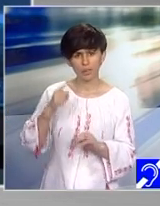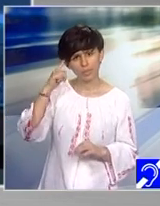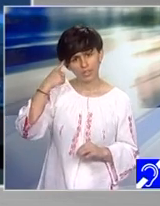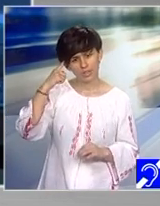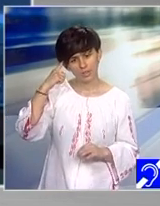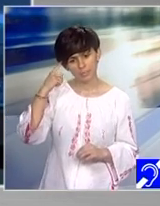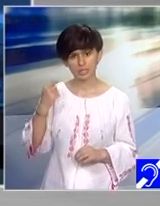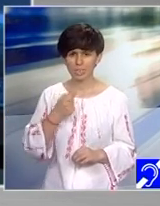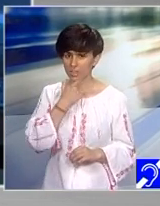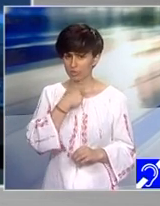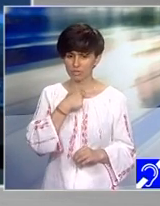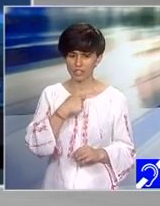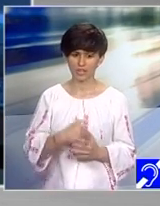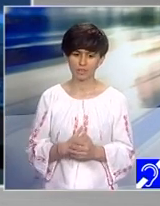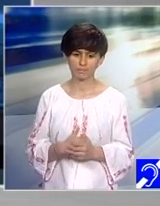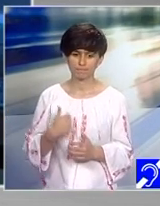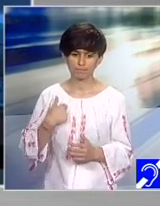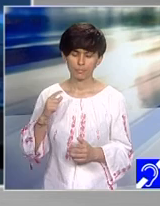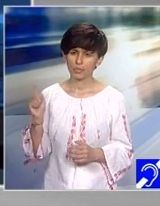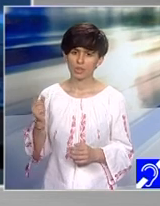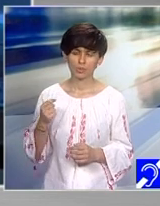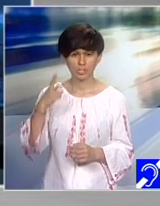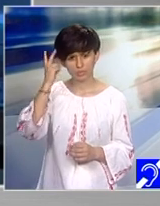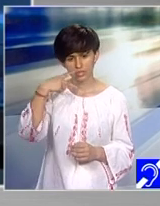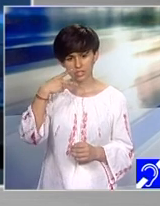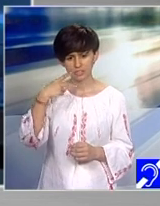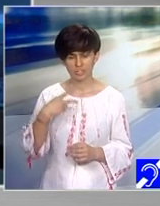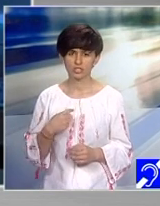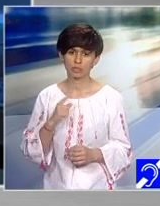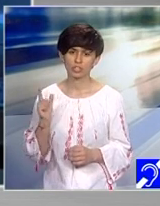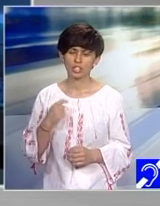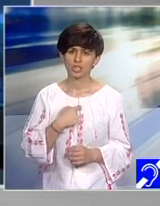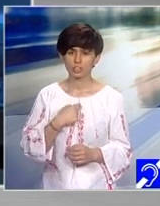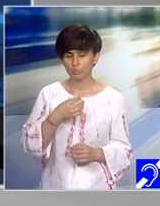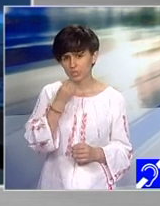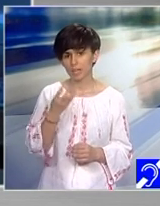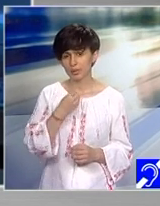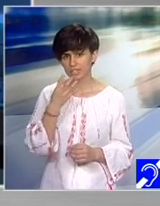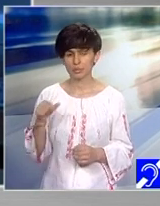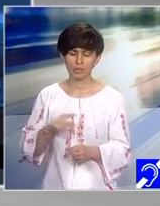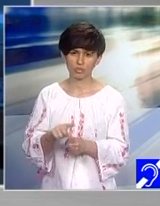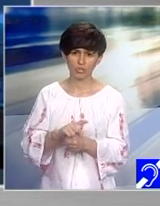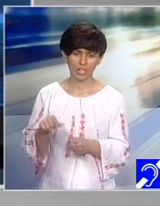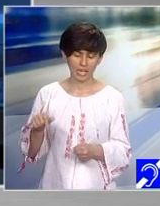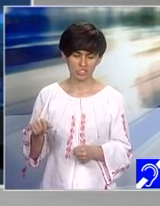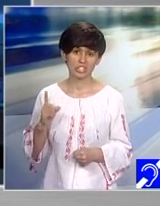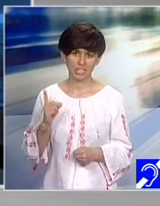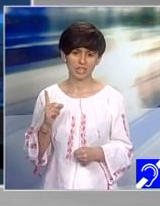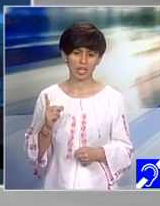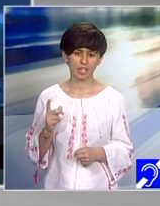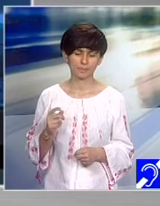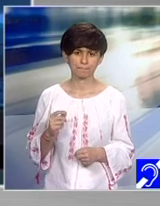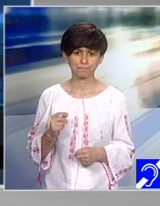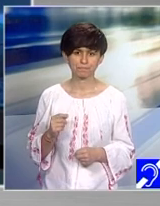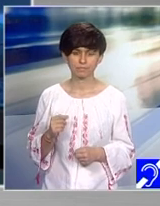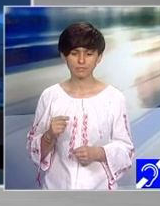Sigur că nu înțelegeam sau nu puteam exprima lucrurile astea, dar